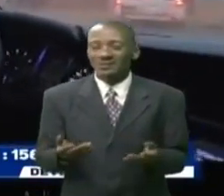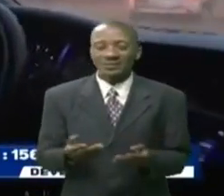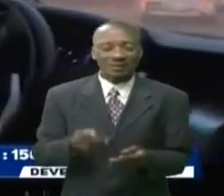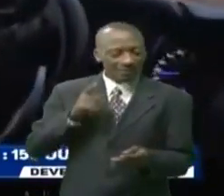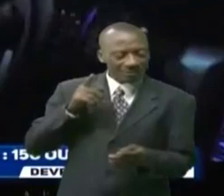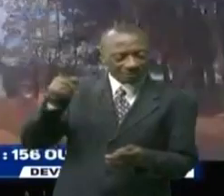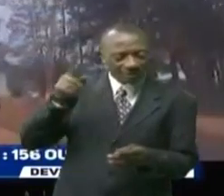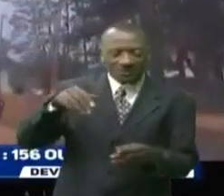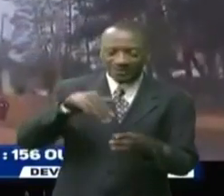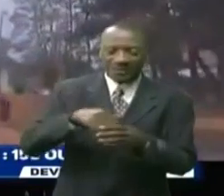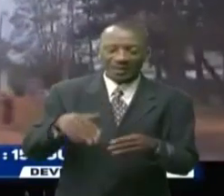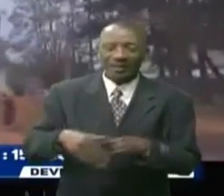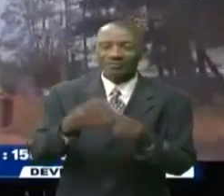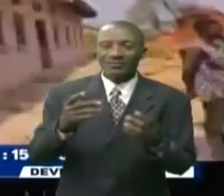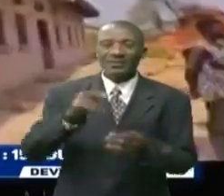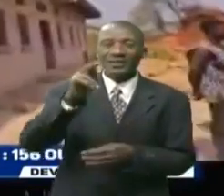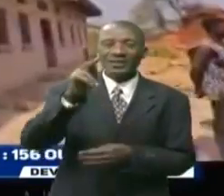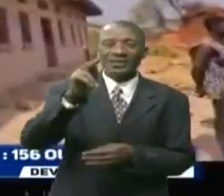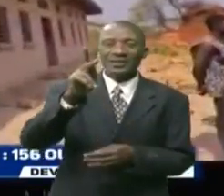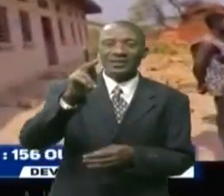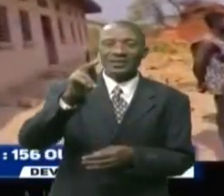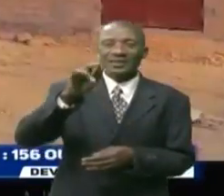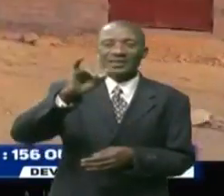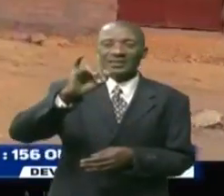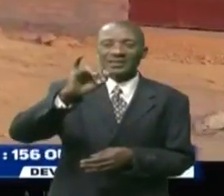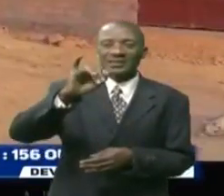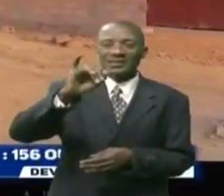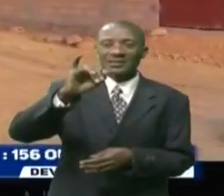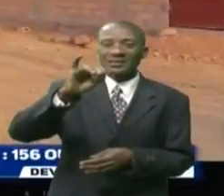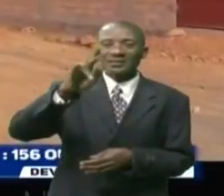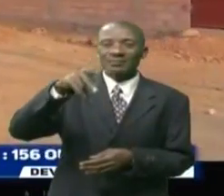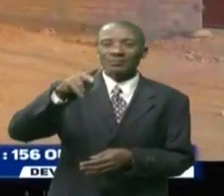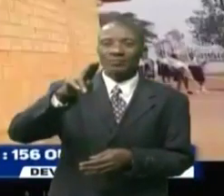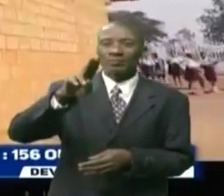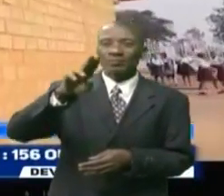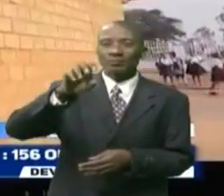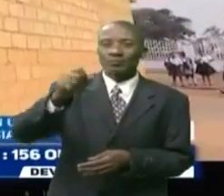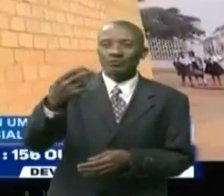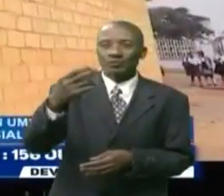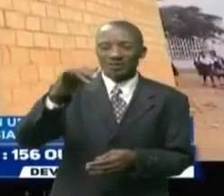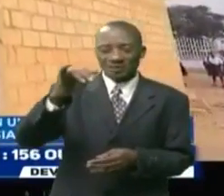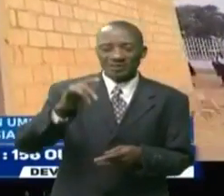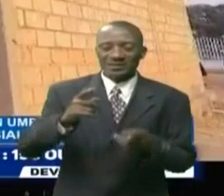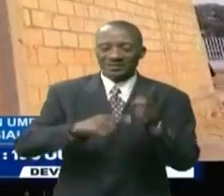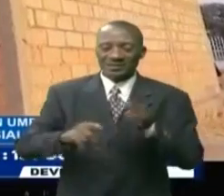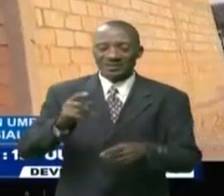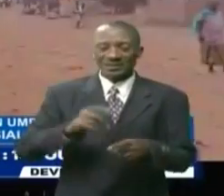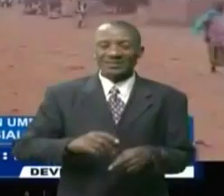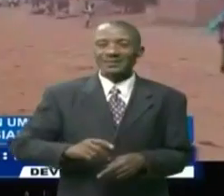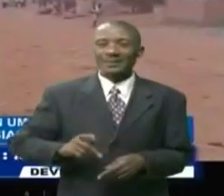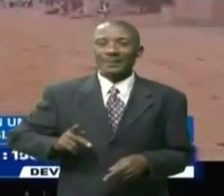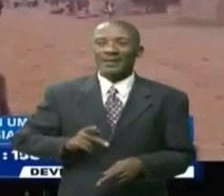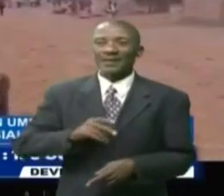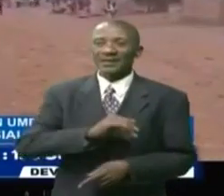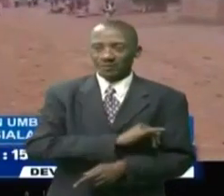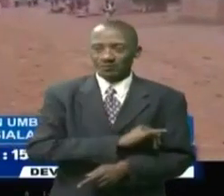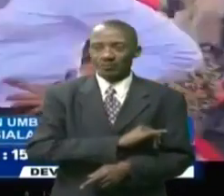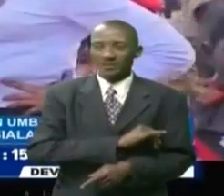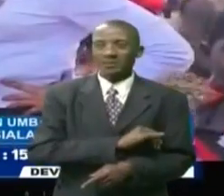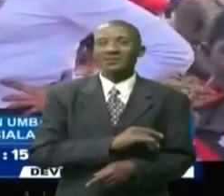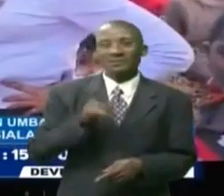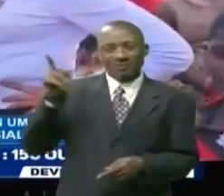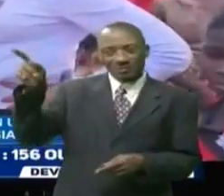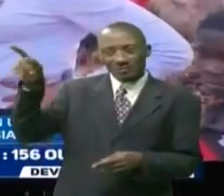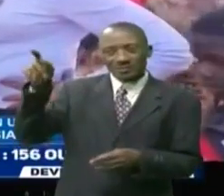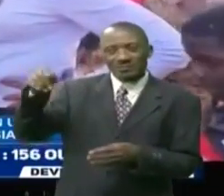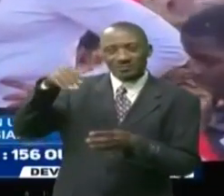du Haut-Katanga, a bénéficié des ouvrages PEDEL 145 territoires. Ses enfants sont ravis d'en être bénéficiaires, autant